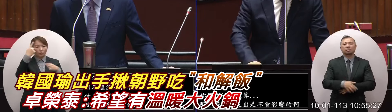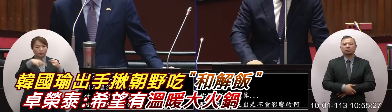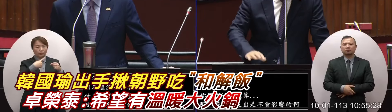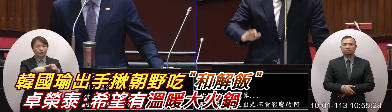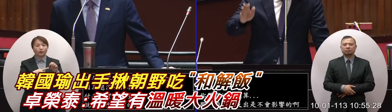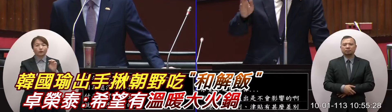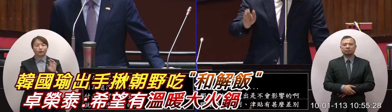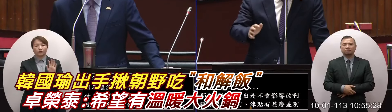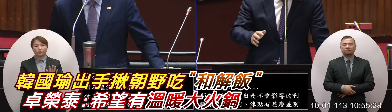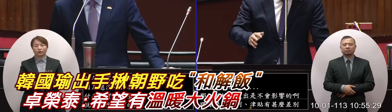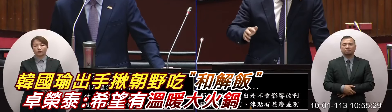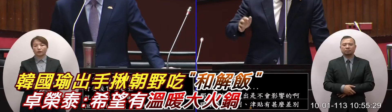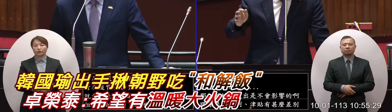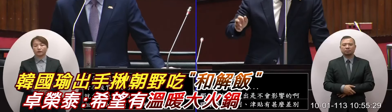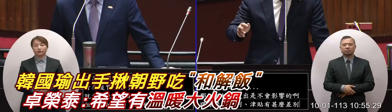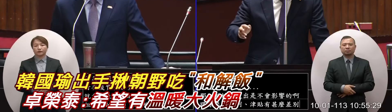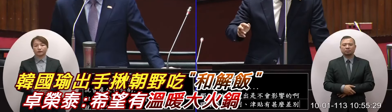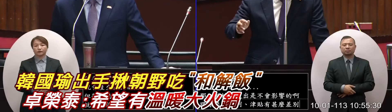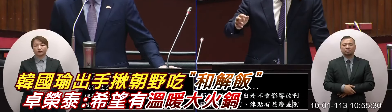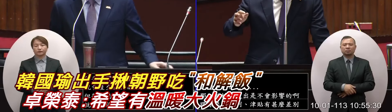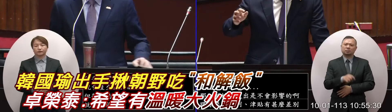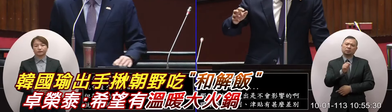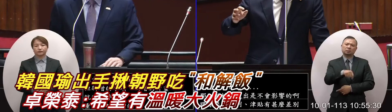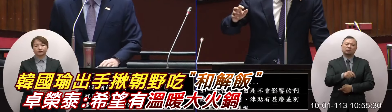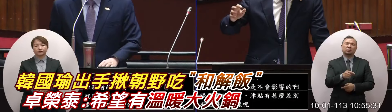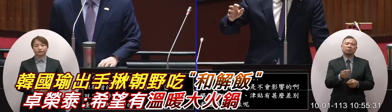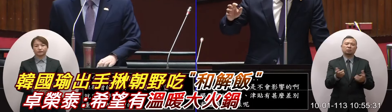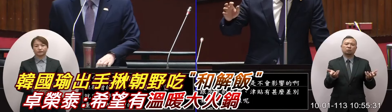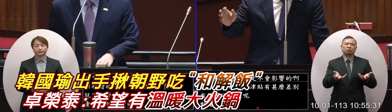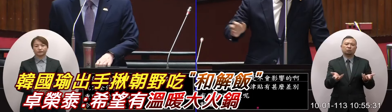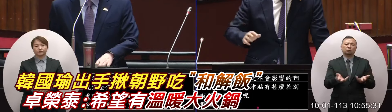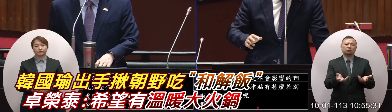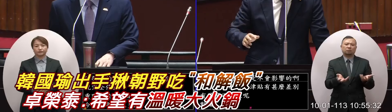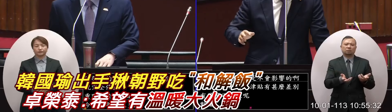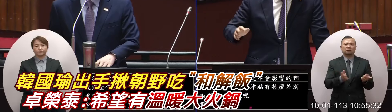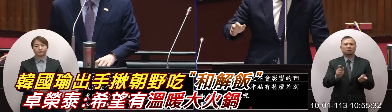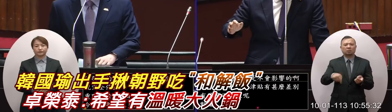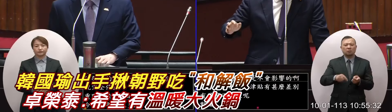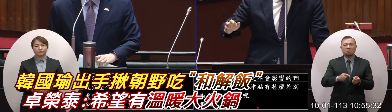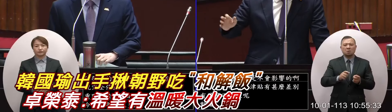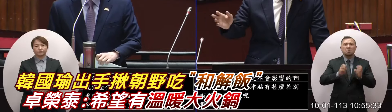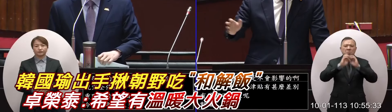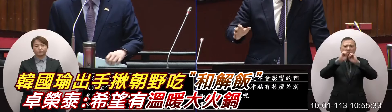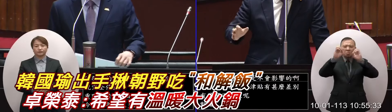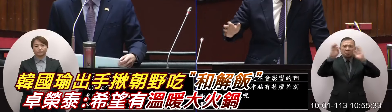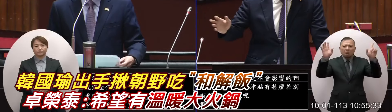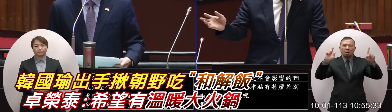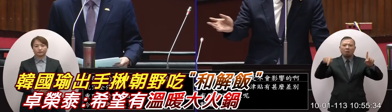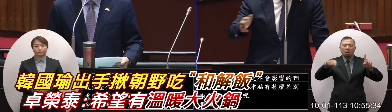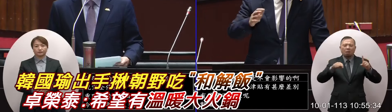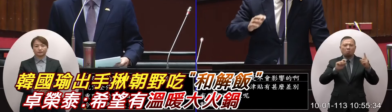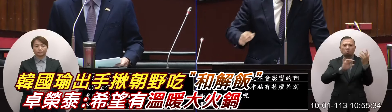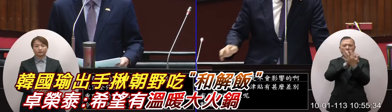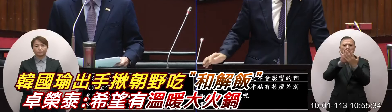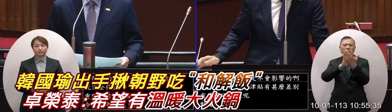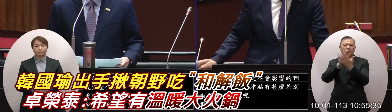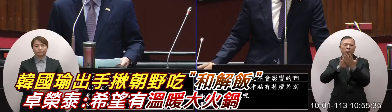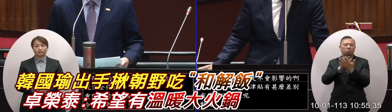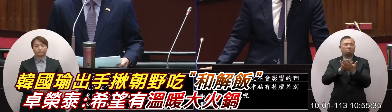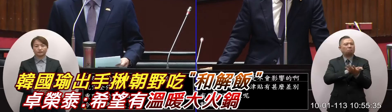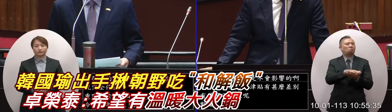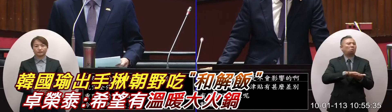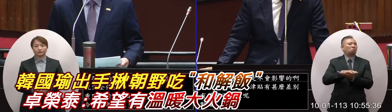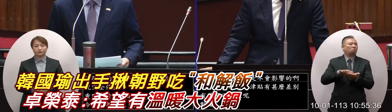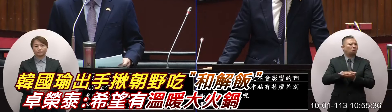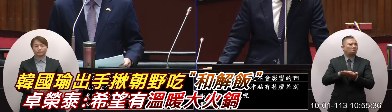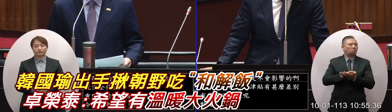很多 不要把这些事情啊，就是用混淆的方式，好、模糊焦点，整个这样打带动这